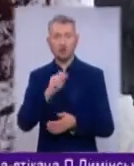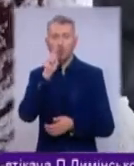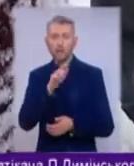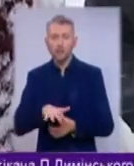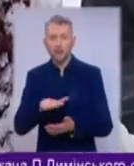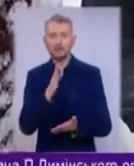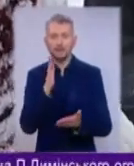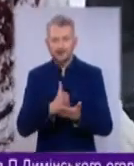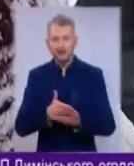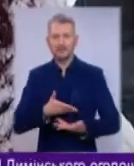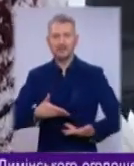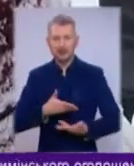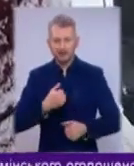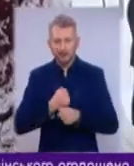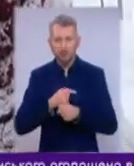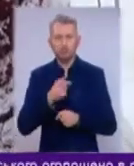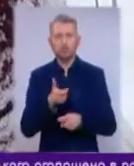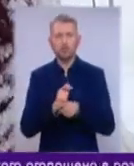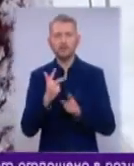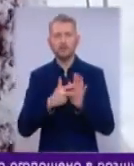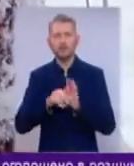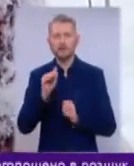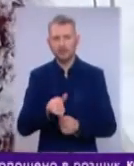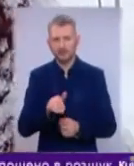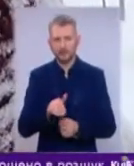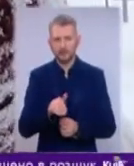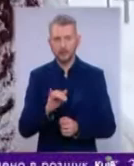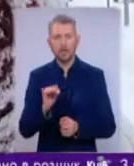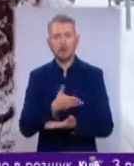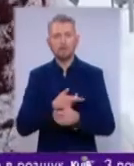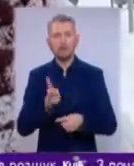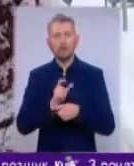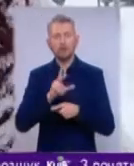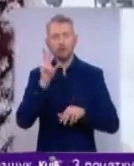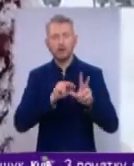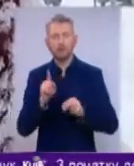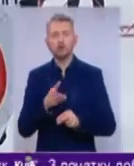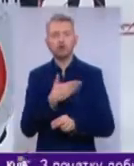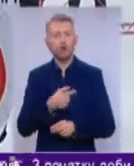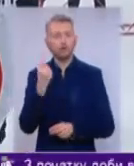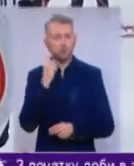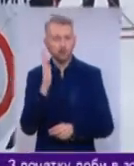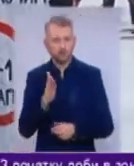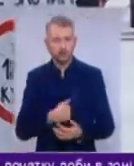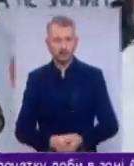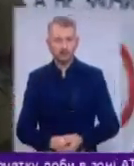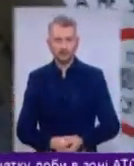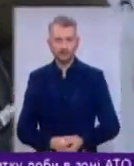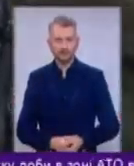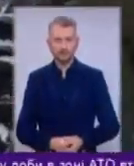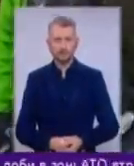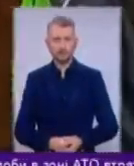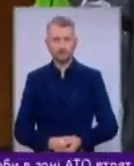Україні є секс-роботники, їх більше 80 тисяч. І ми дуже сподіваємося, що нас услышать. Юрій Орловський,